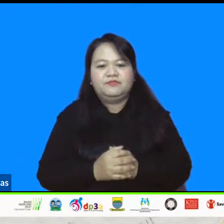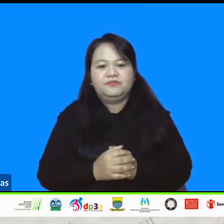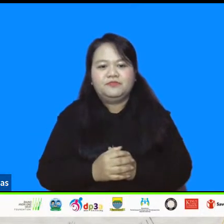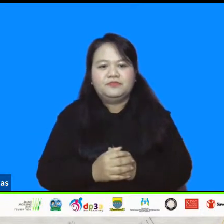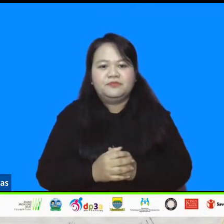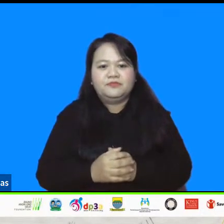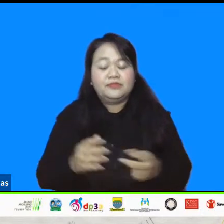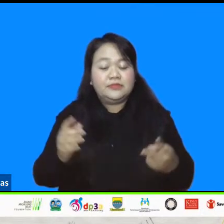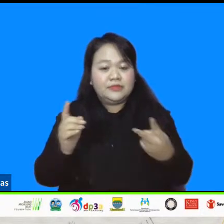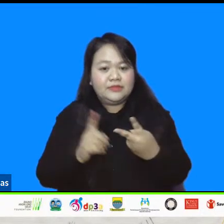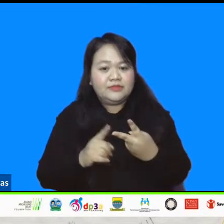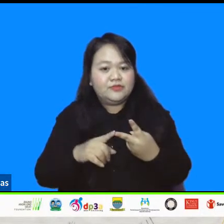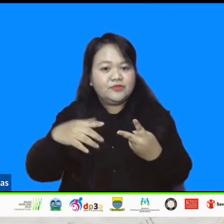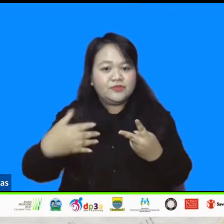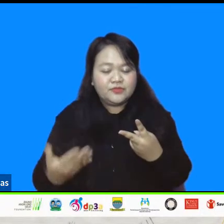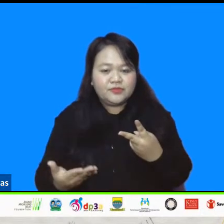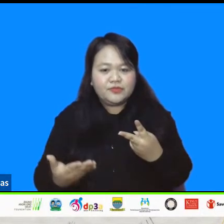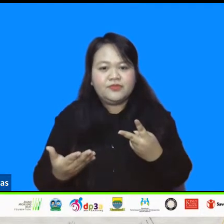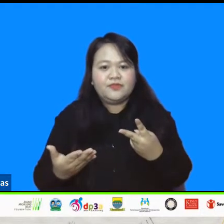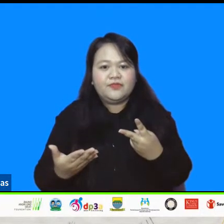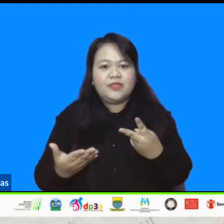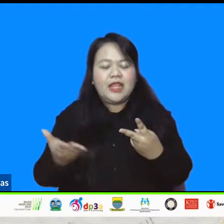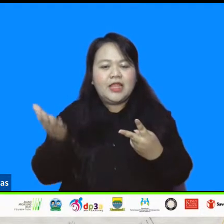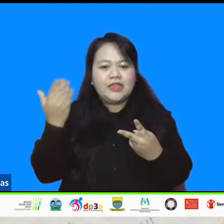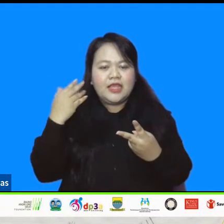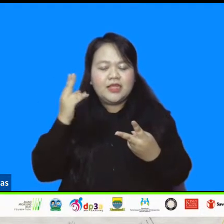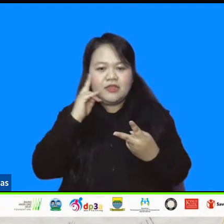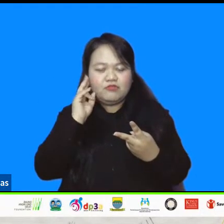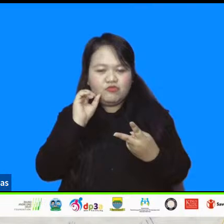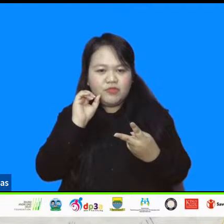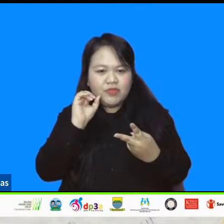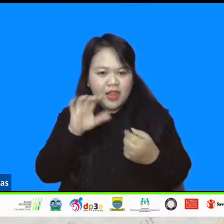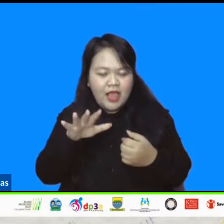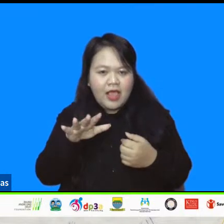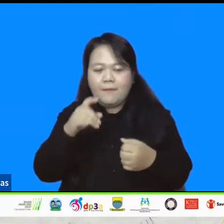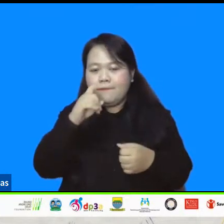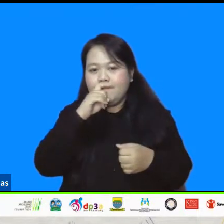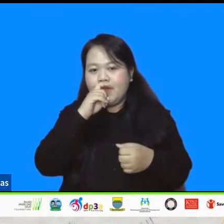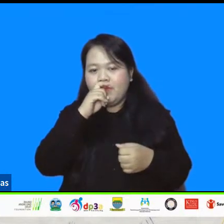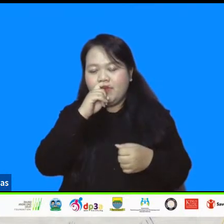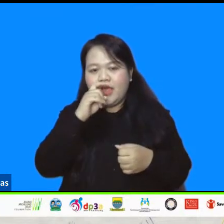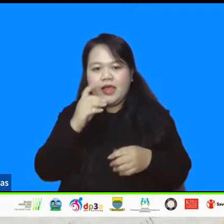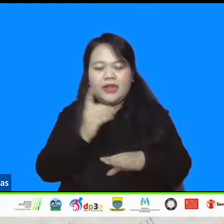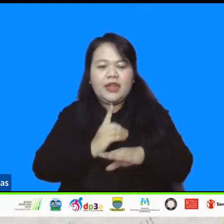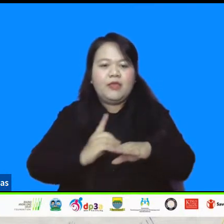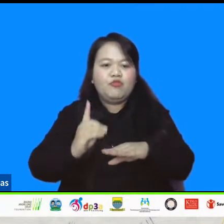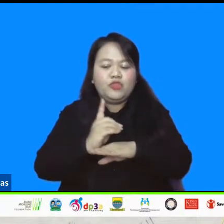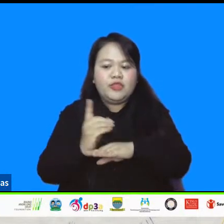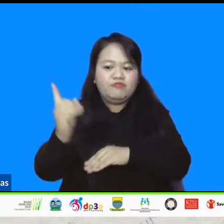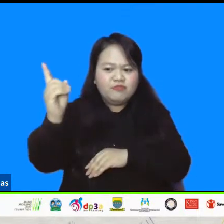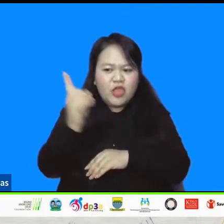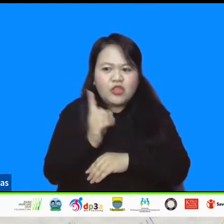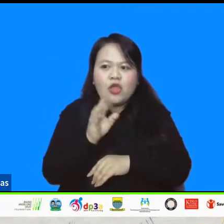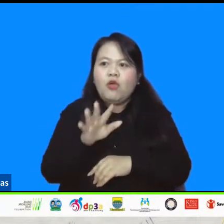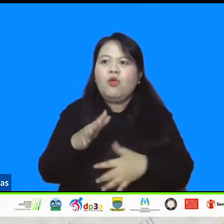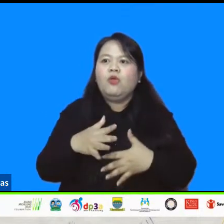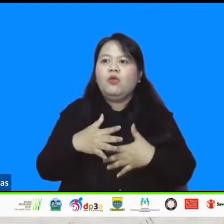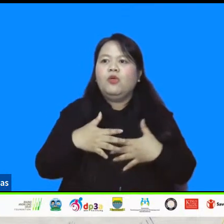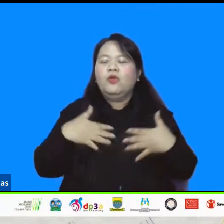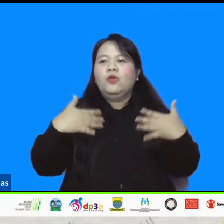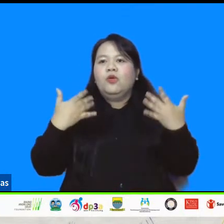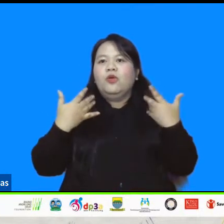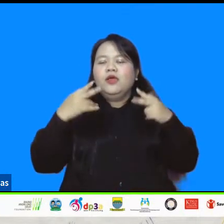terus yang kedua juga tadi seperti Bunda sampaikan, karena Pak Deputi kemarin hadir langsung dan sangat terkesan ya